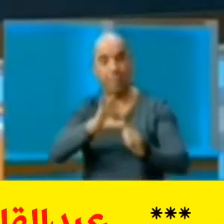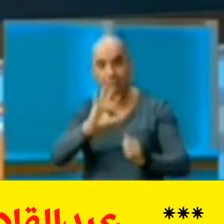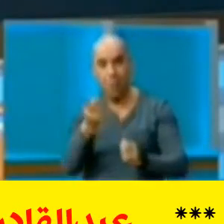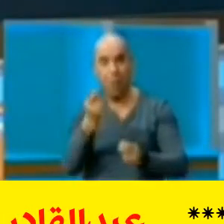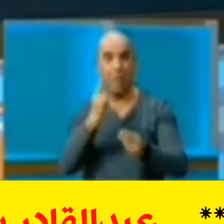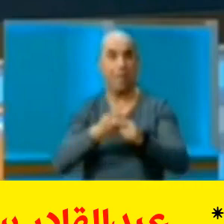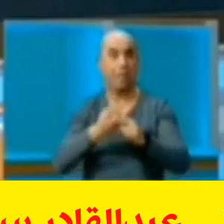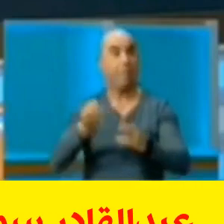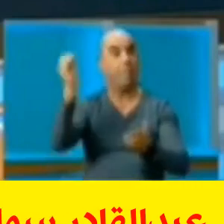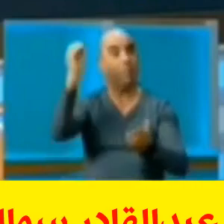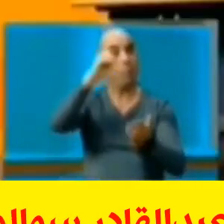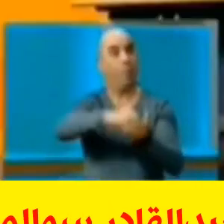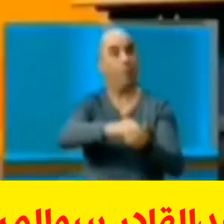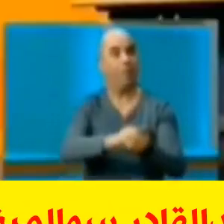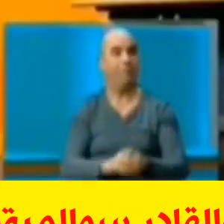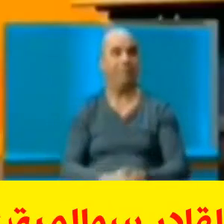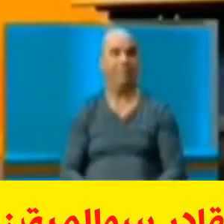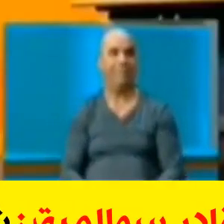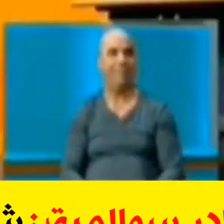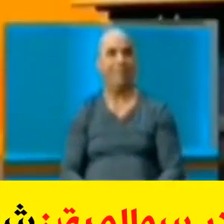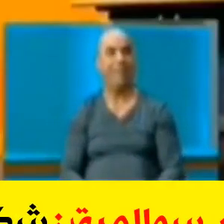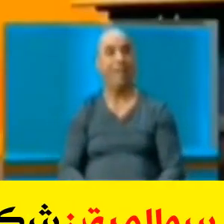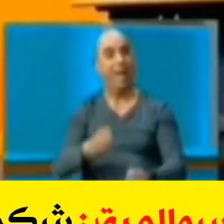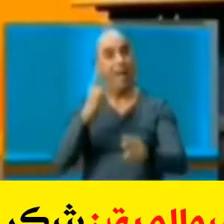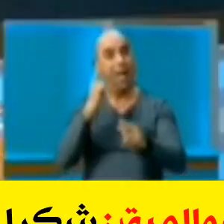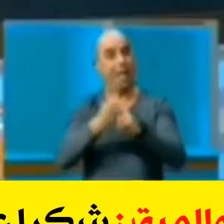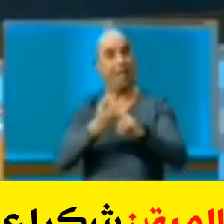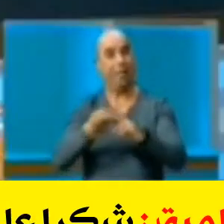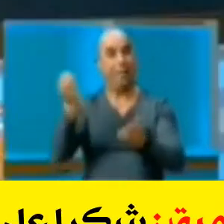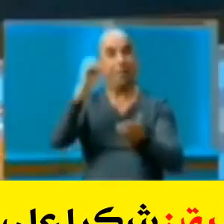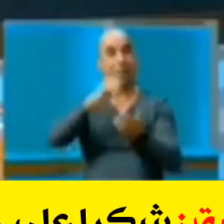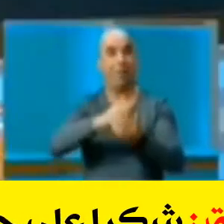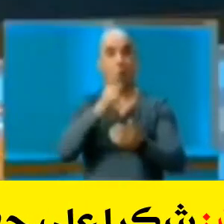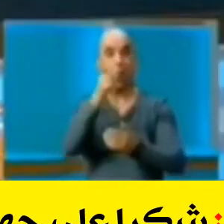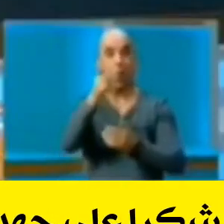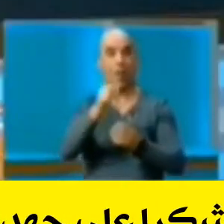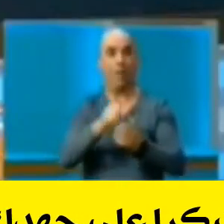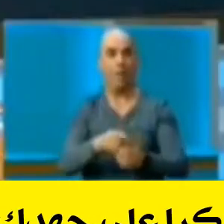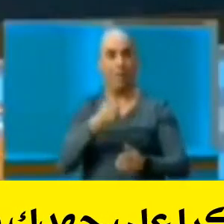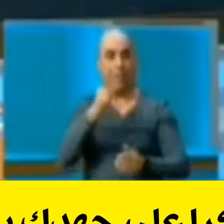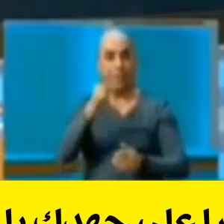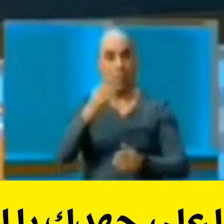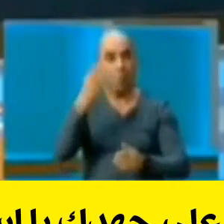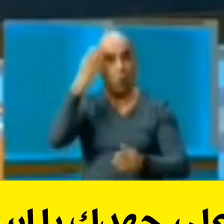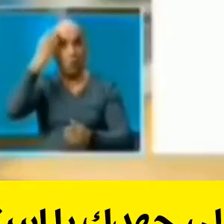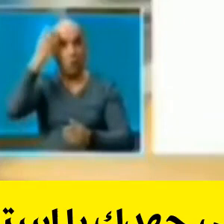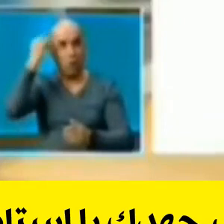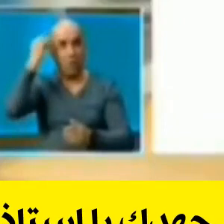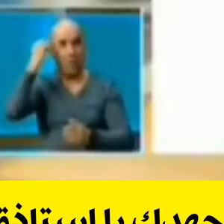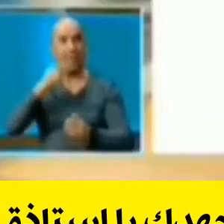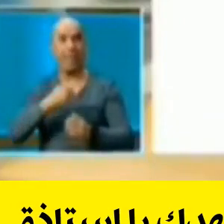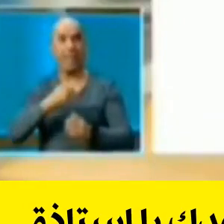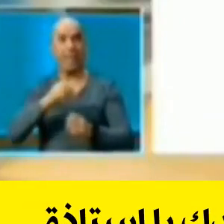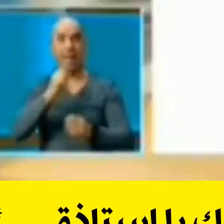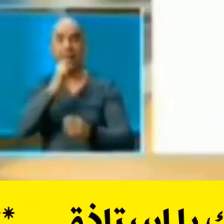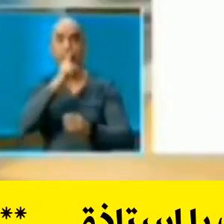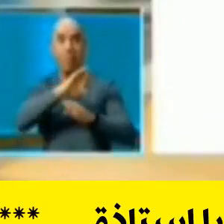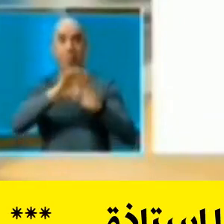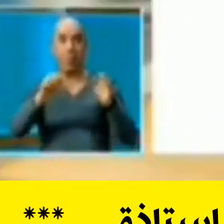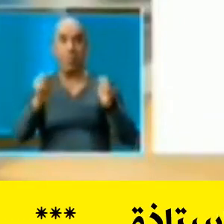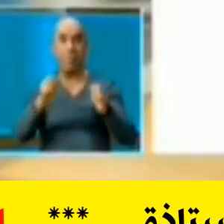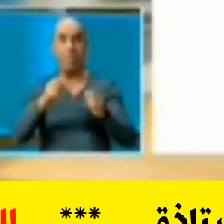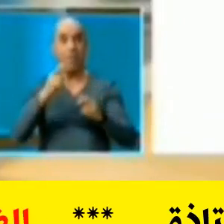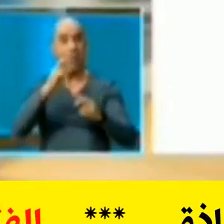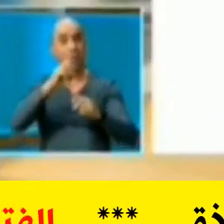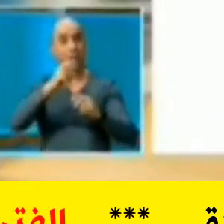الموصول. جيد، الاسم الموصول هو اسم معرفة لا يتم معناه